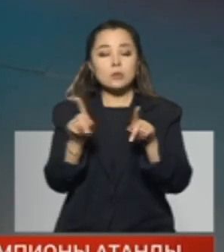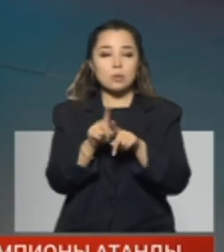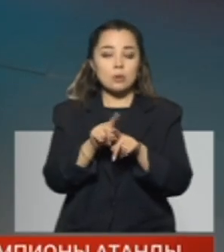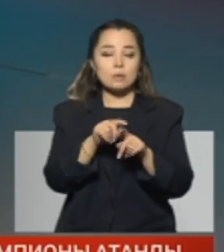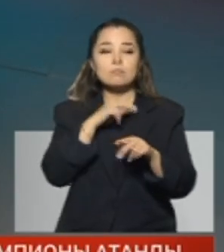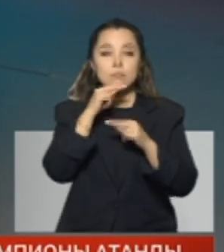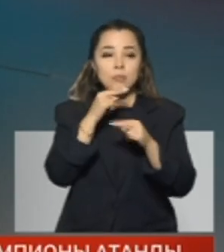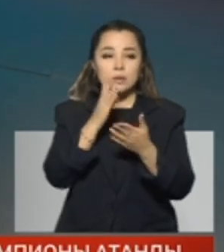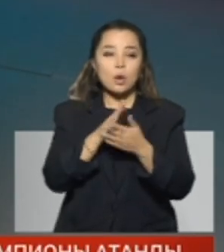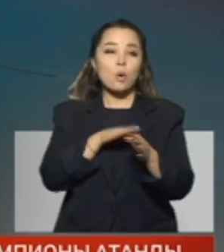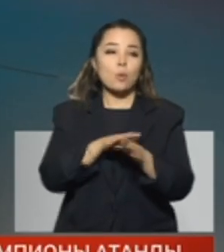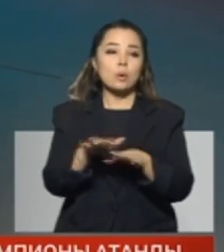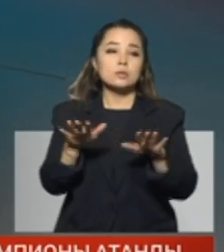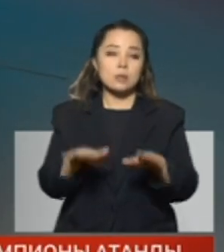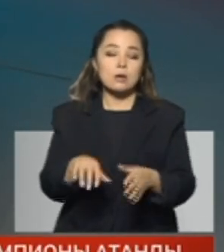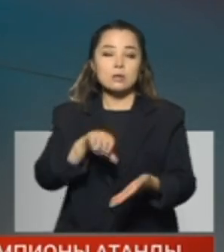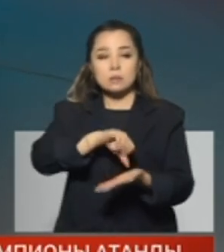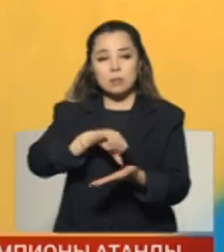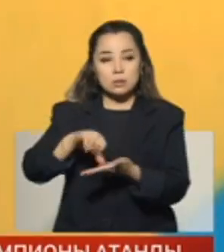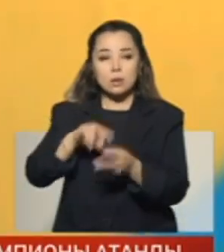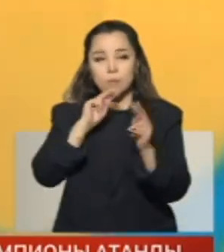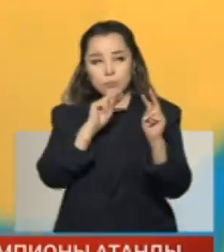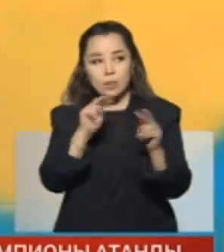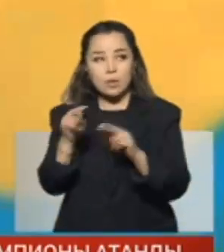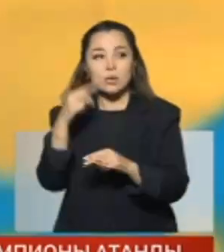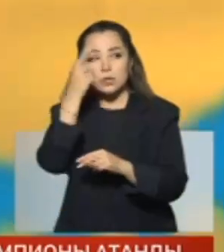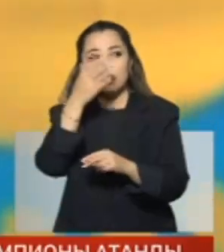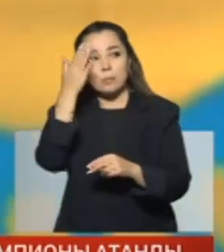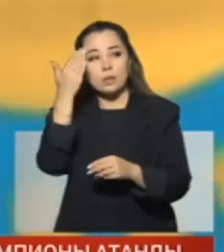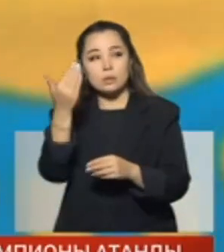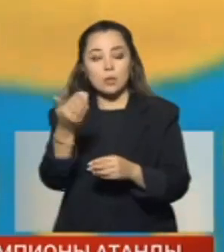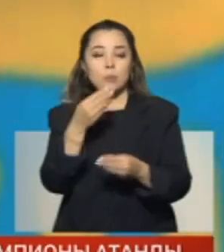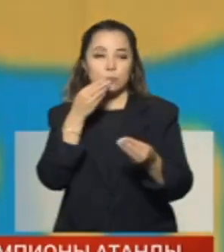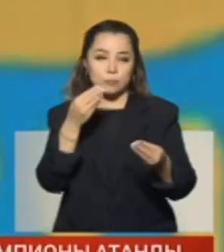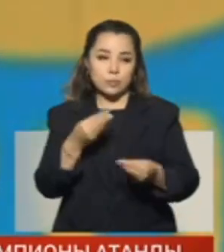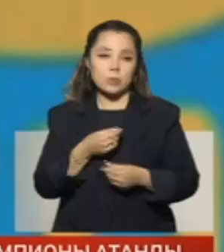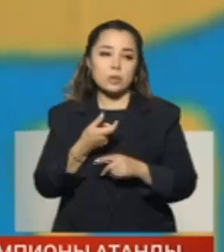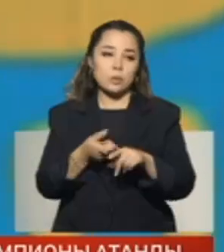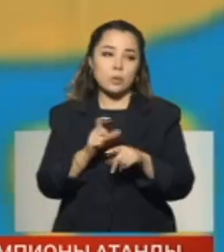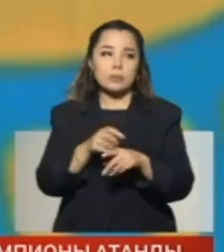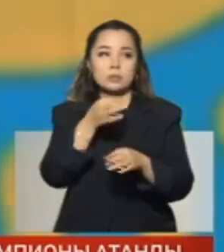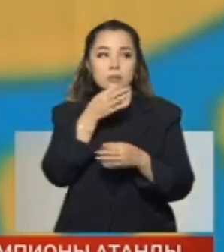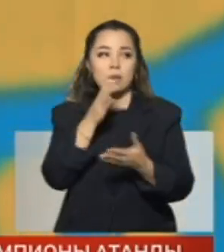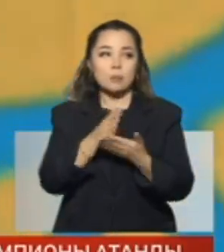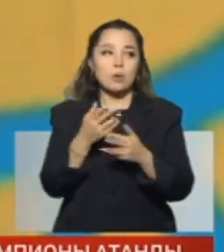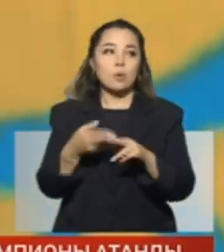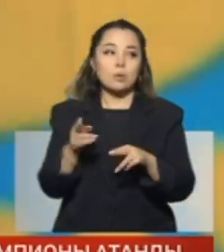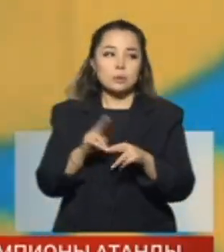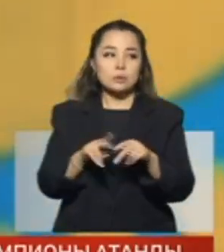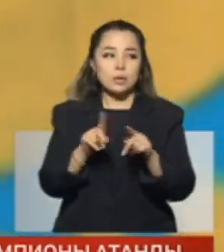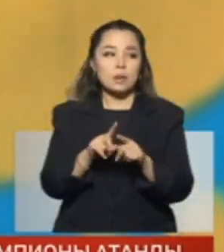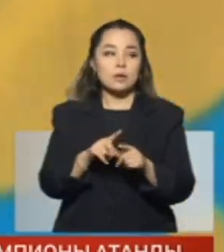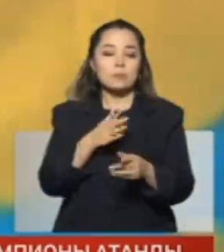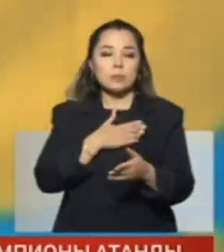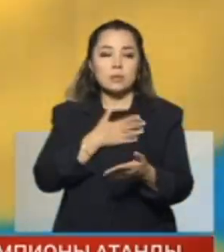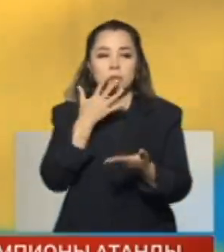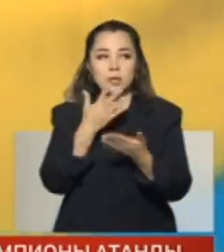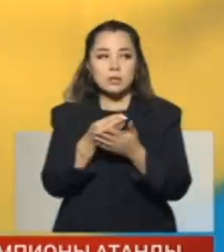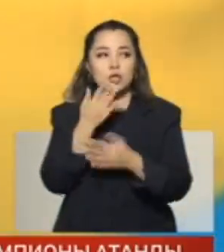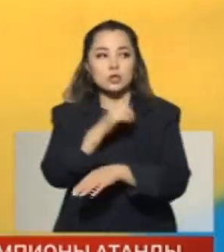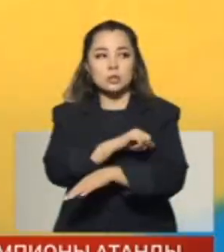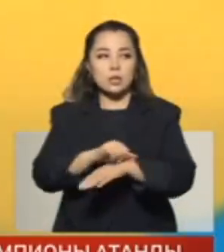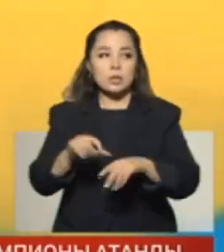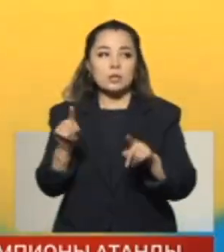бақылау отыр орнында. Сол себепті менің жеке пікірім, көңілім өте толды. Сонымен қатар енді мәселен